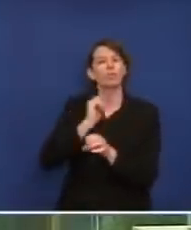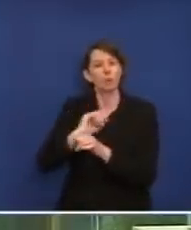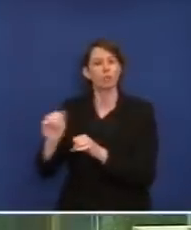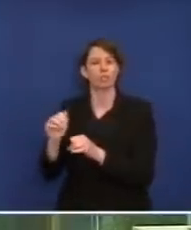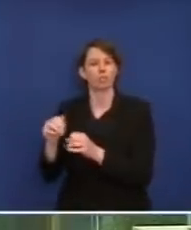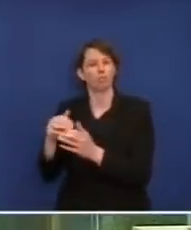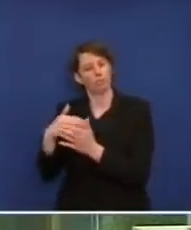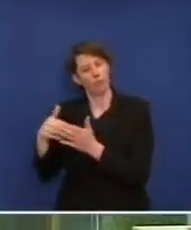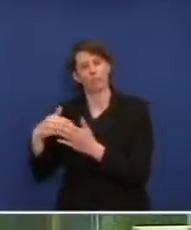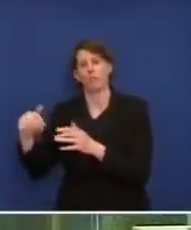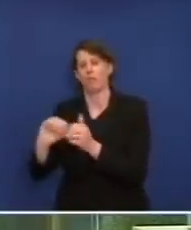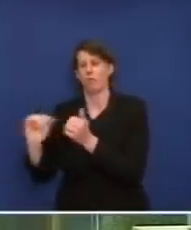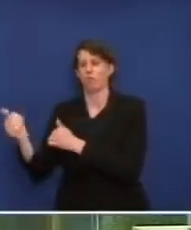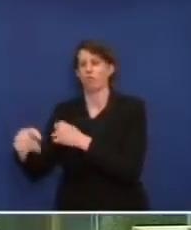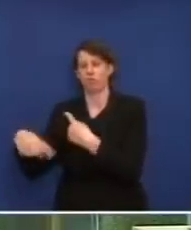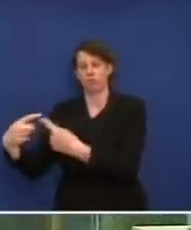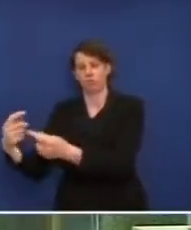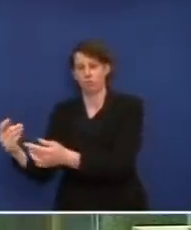weiter.